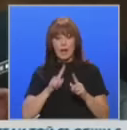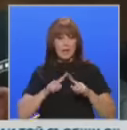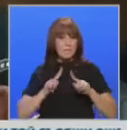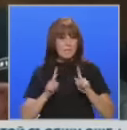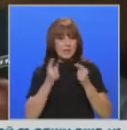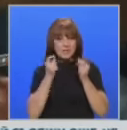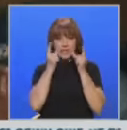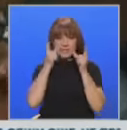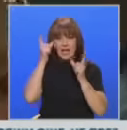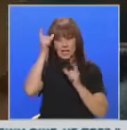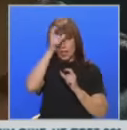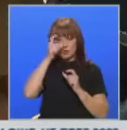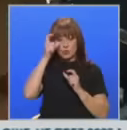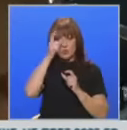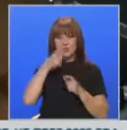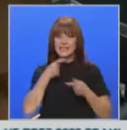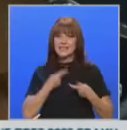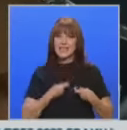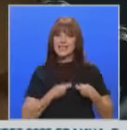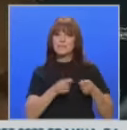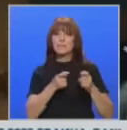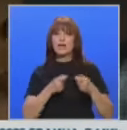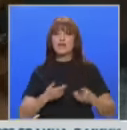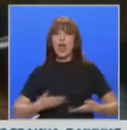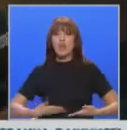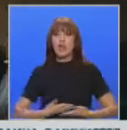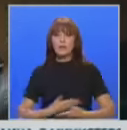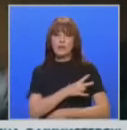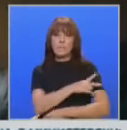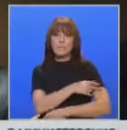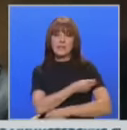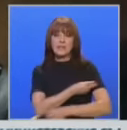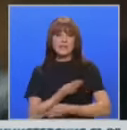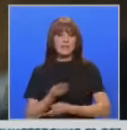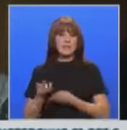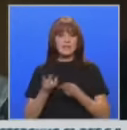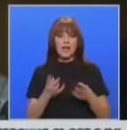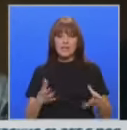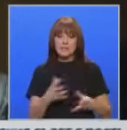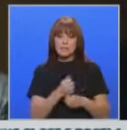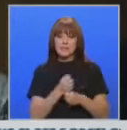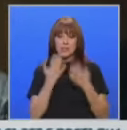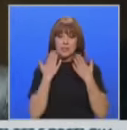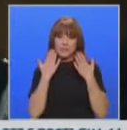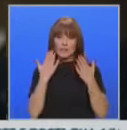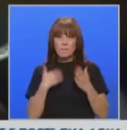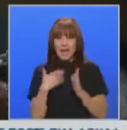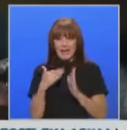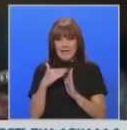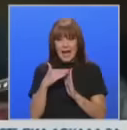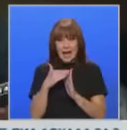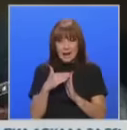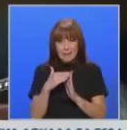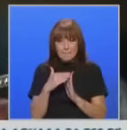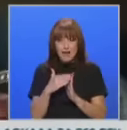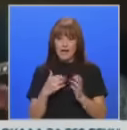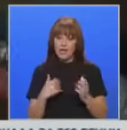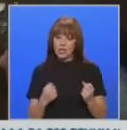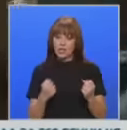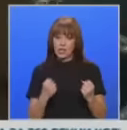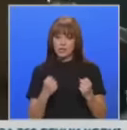на турското правителство за изпращане на необходимите медицински доставки спаси живота ми. Бях на ръба. Както виждате, държа